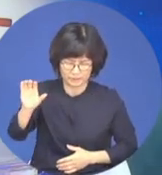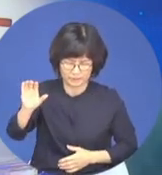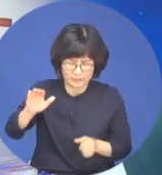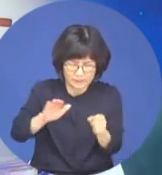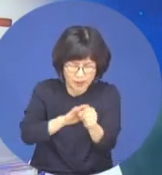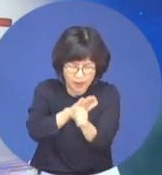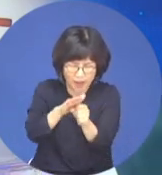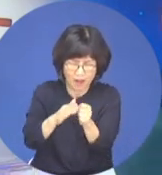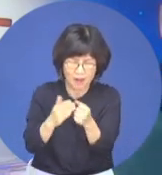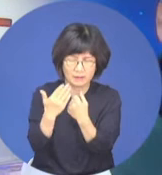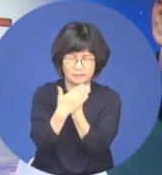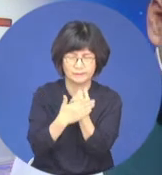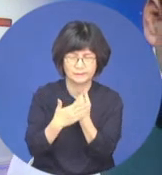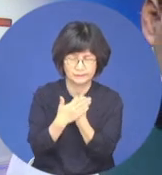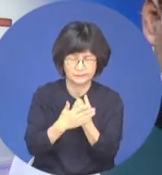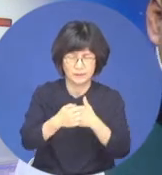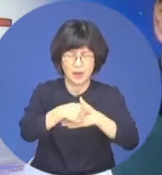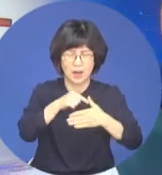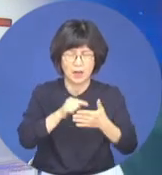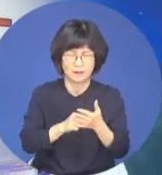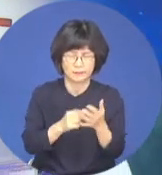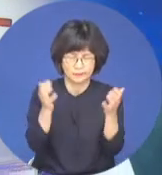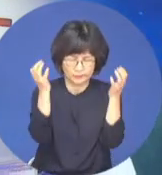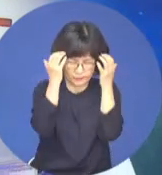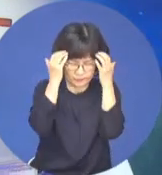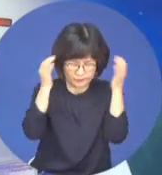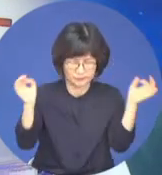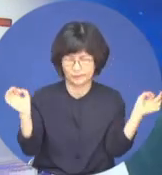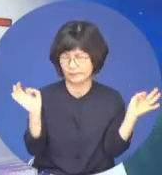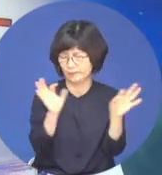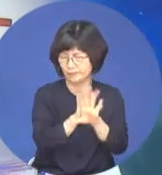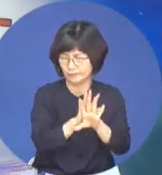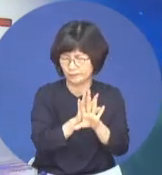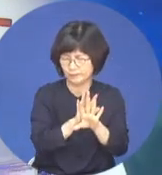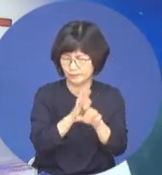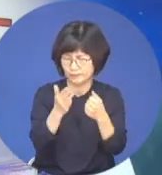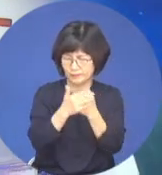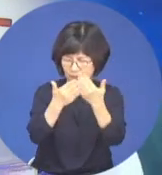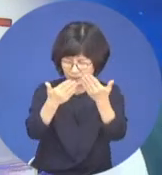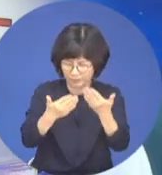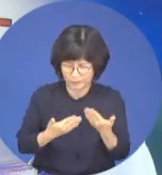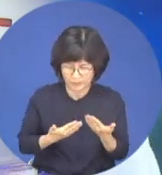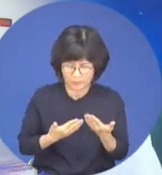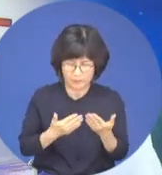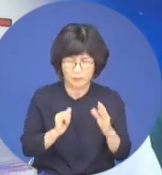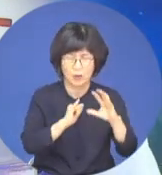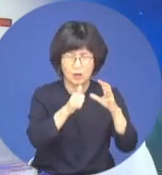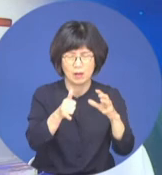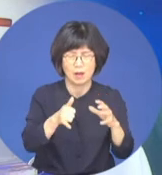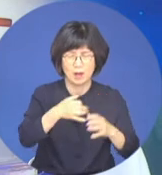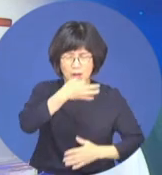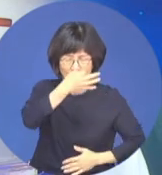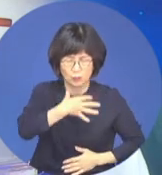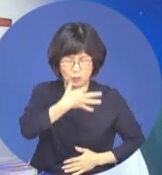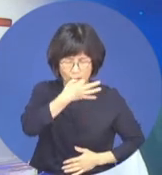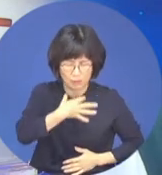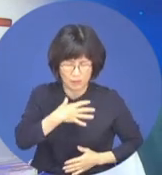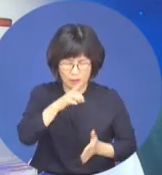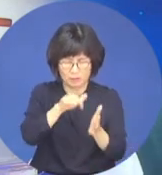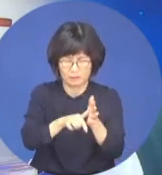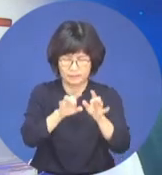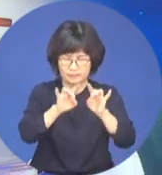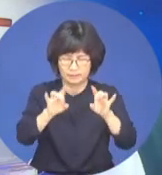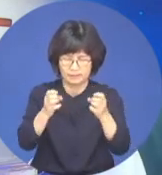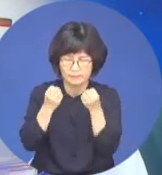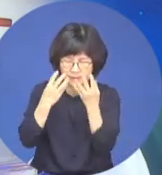고통은 사라지고 세상의 일들로 지치고 힘들 때마다 새 힘으로 다시